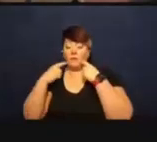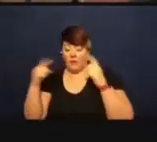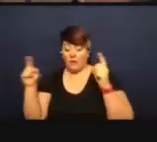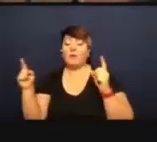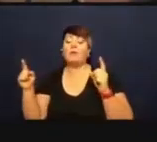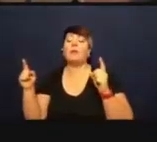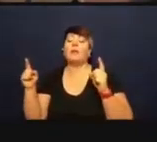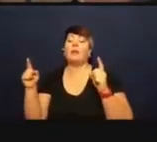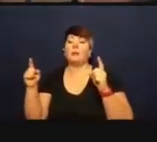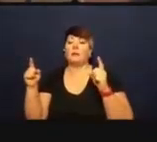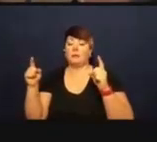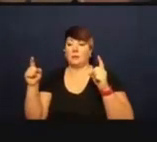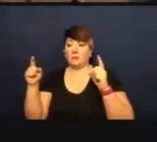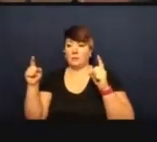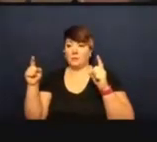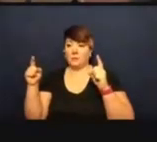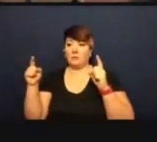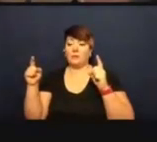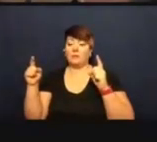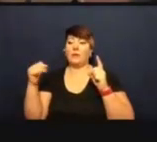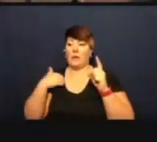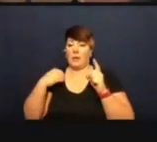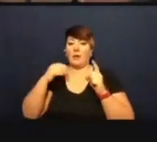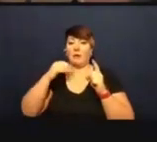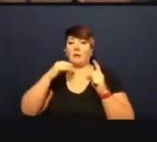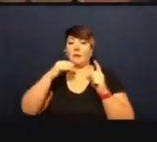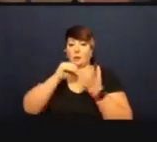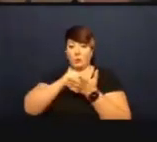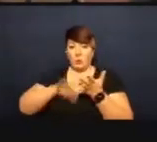bila kukumbana na